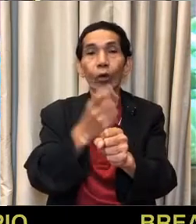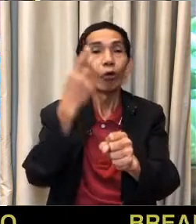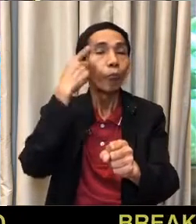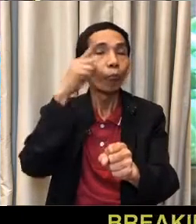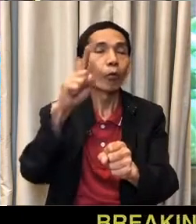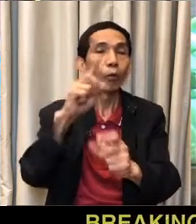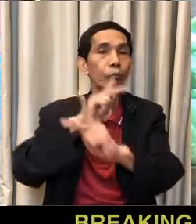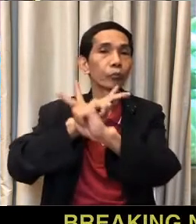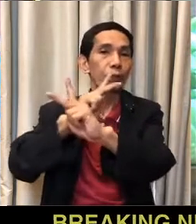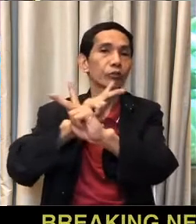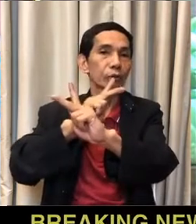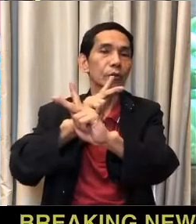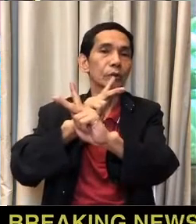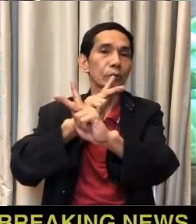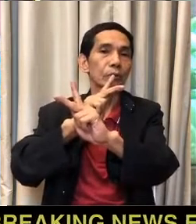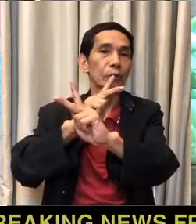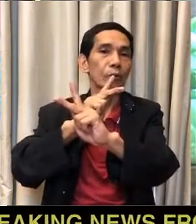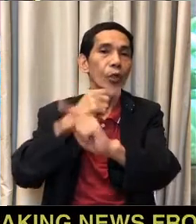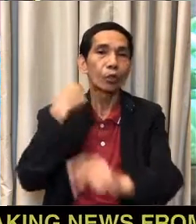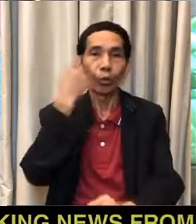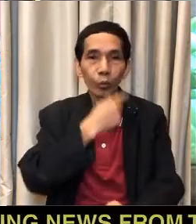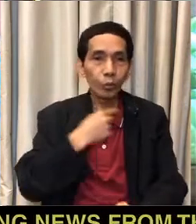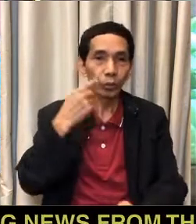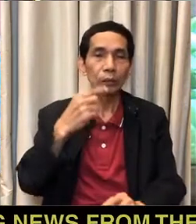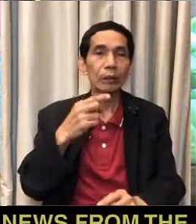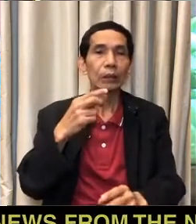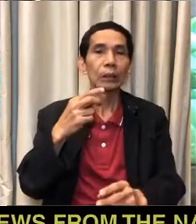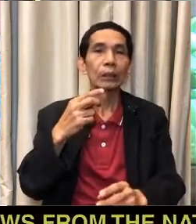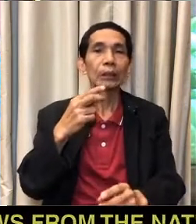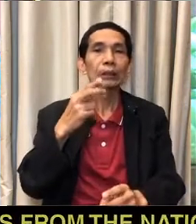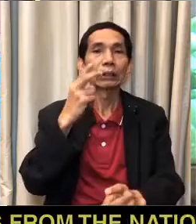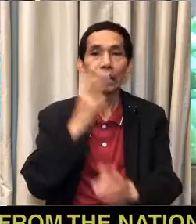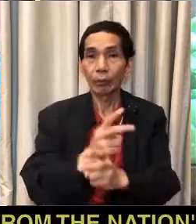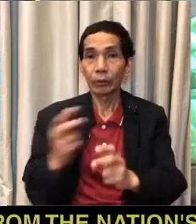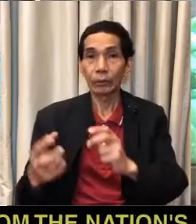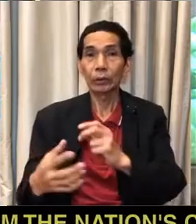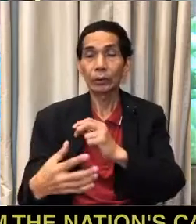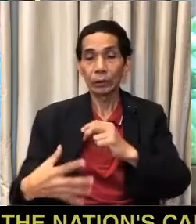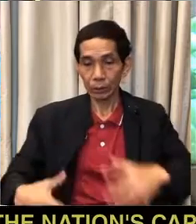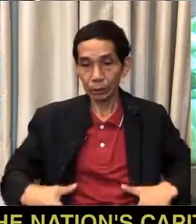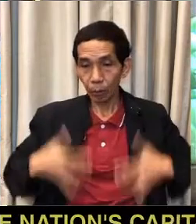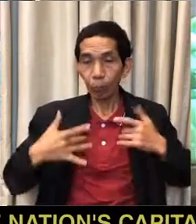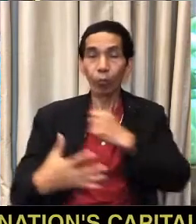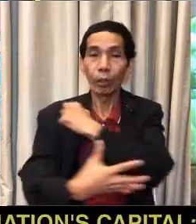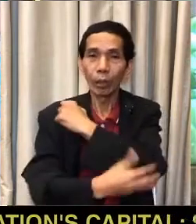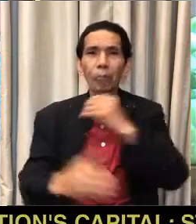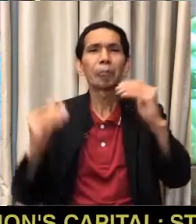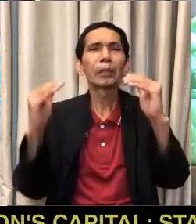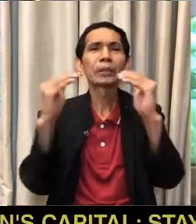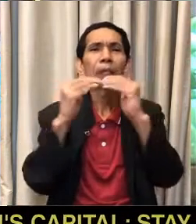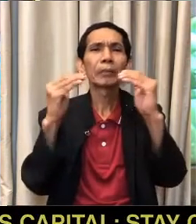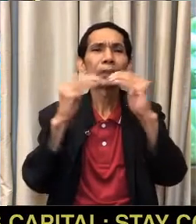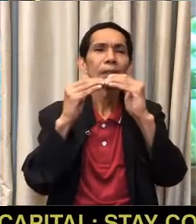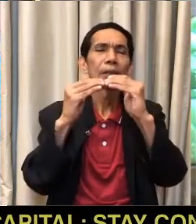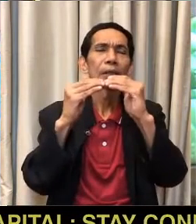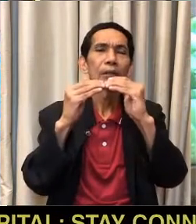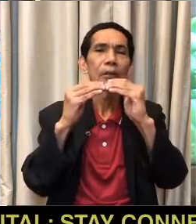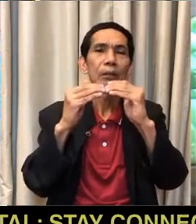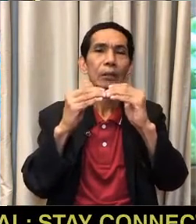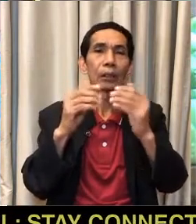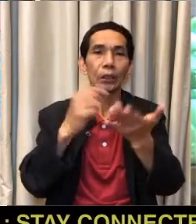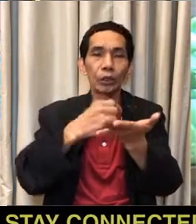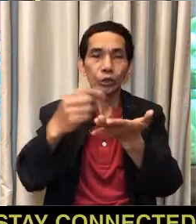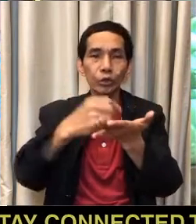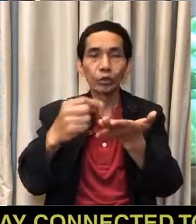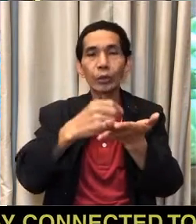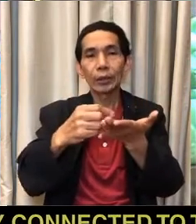para maproteksyonan yung mga nahihirapan sa buhay. Pantay-pantay na. Ayan. Ito ang sulat